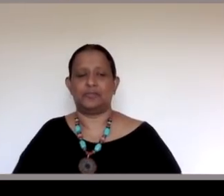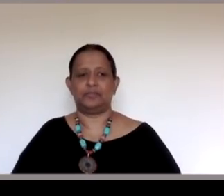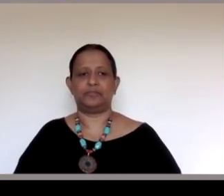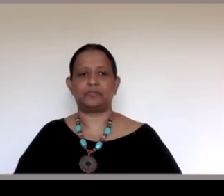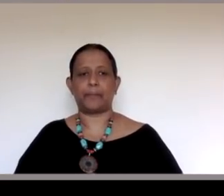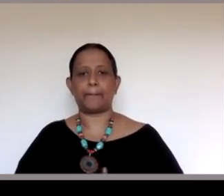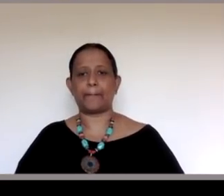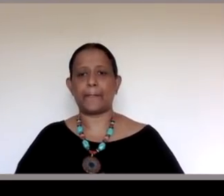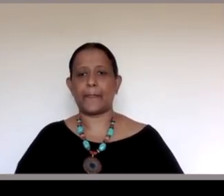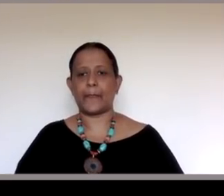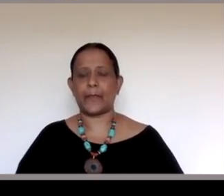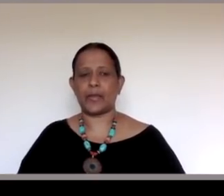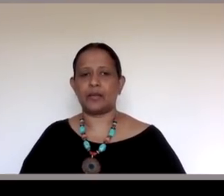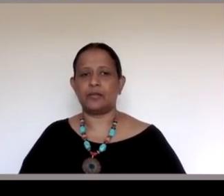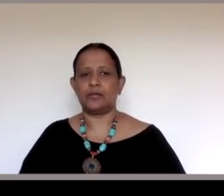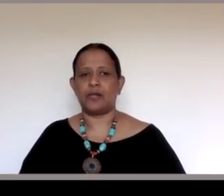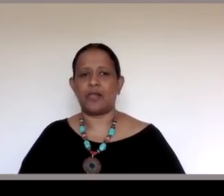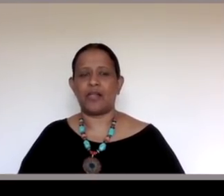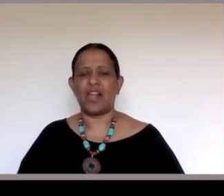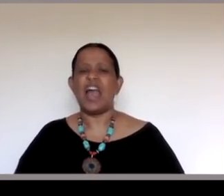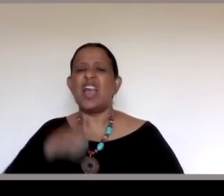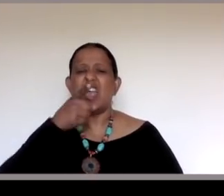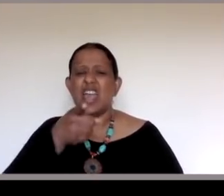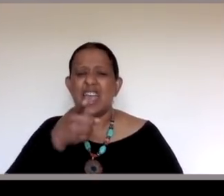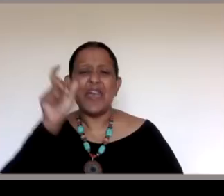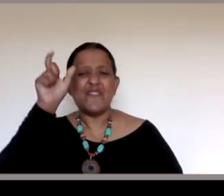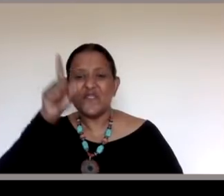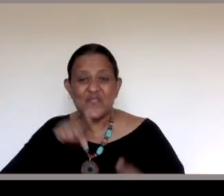அவர்களுக்கு சாந்தமான சுபாவம் இருக்கிறது.